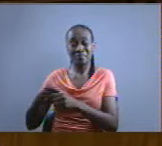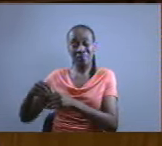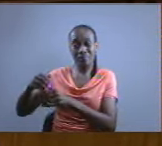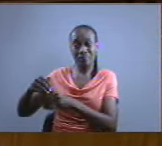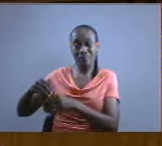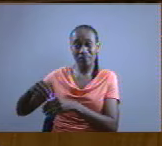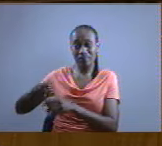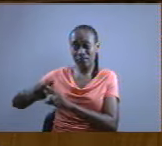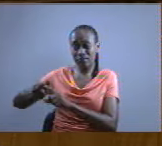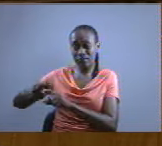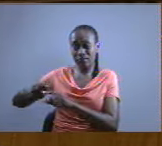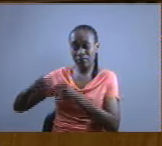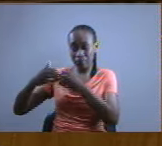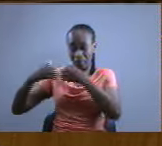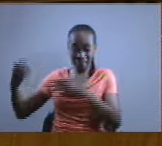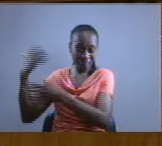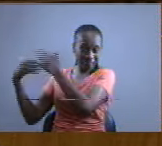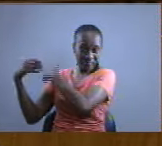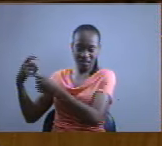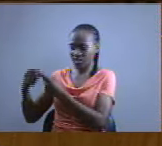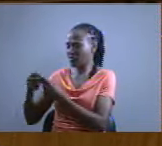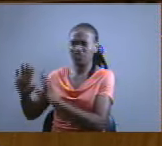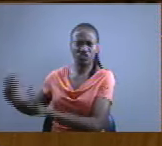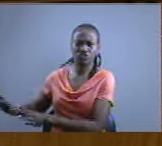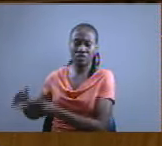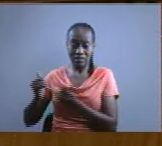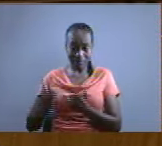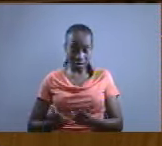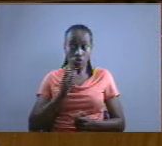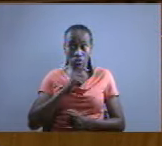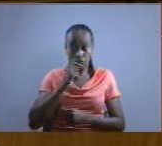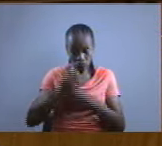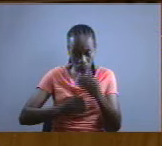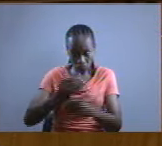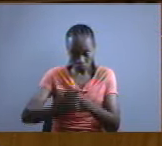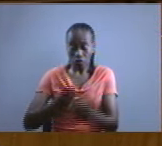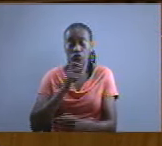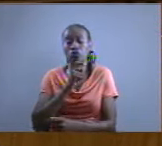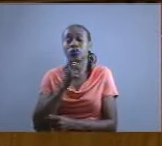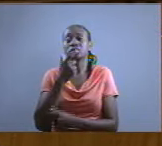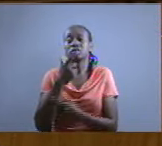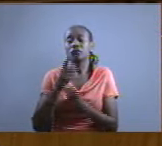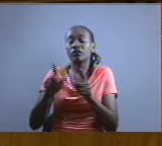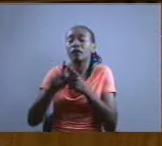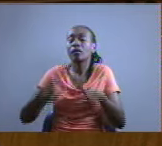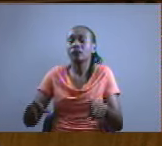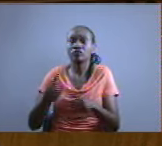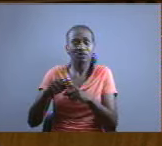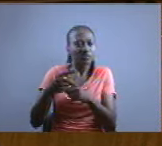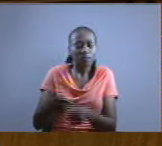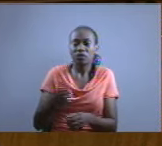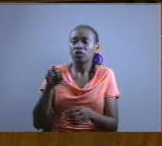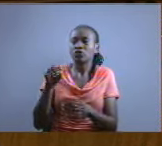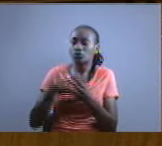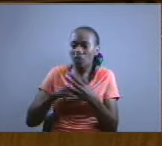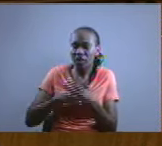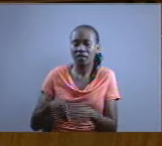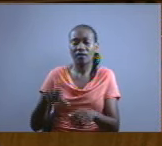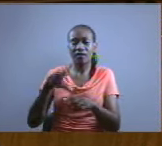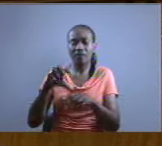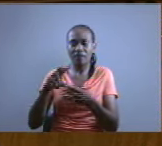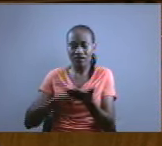Byvoorbeeld soos die Nama, die Tswana, en Sivenda en ander tale wat